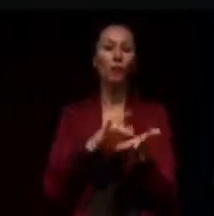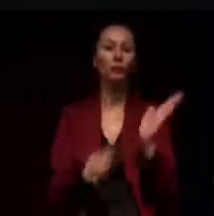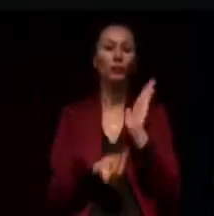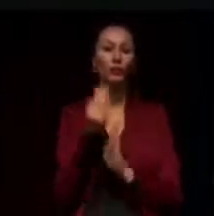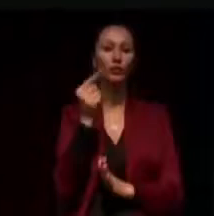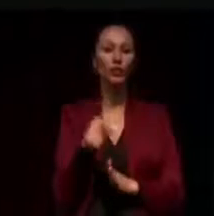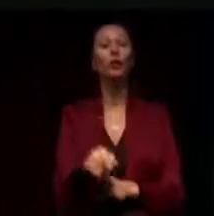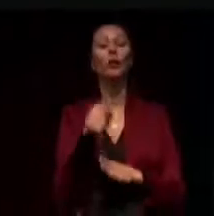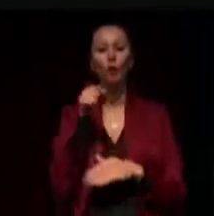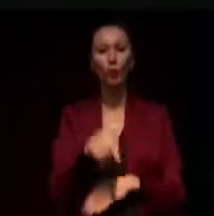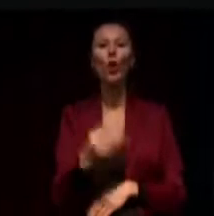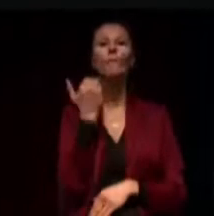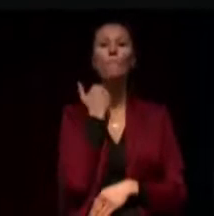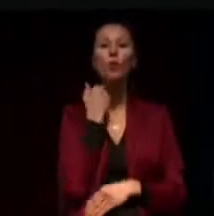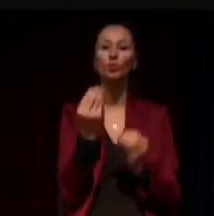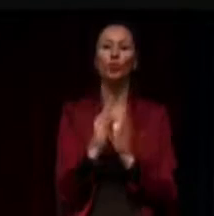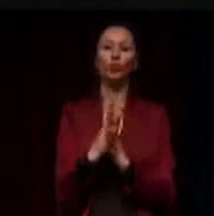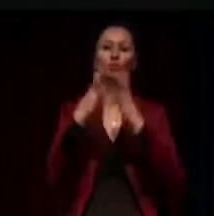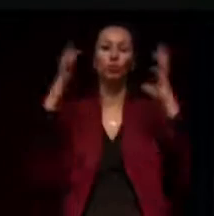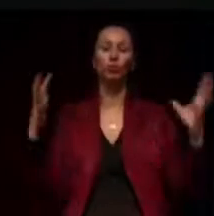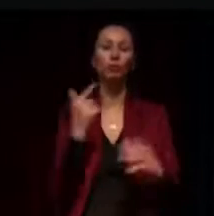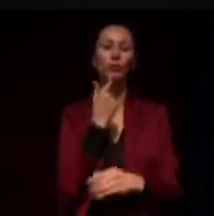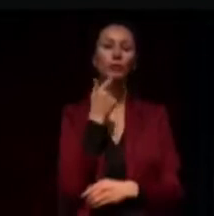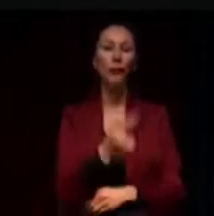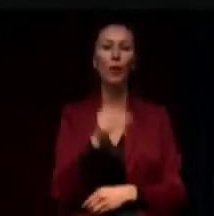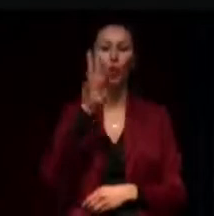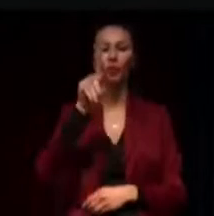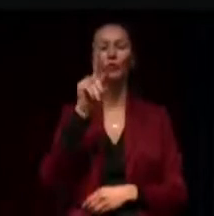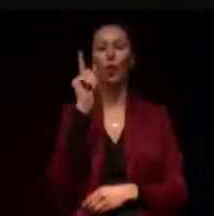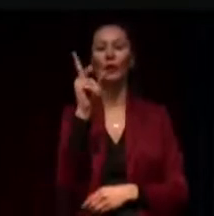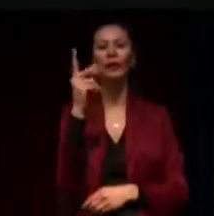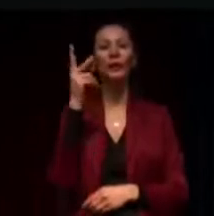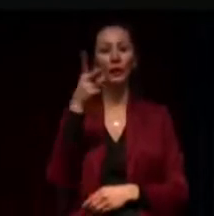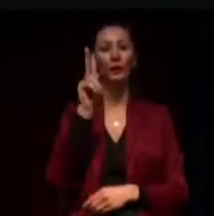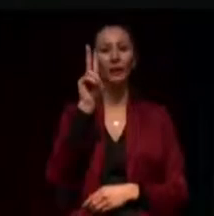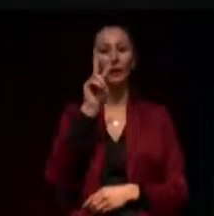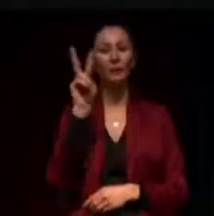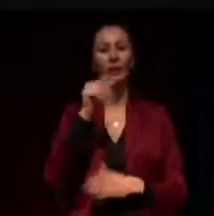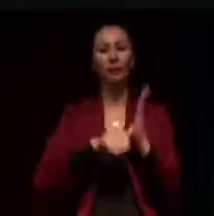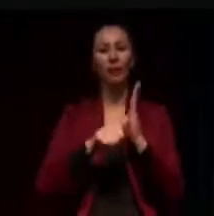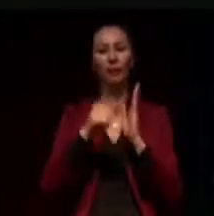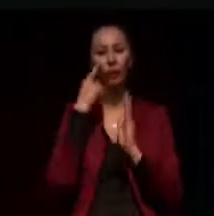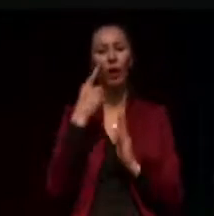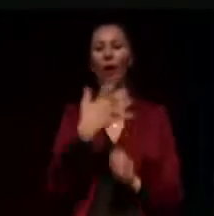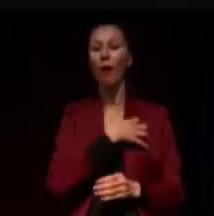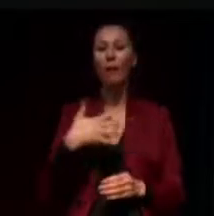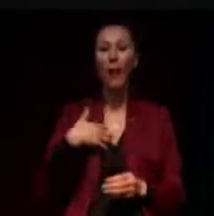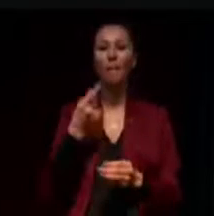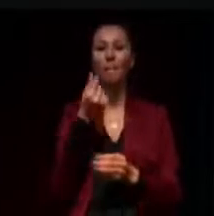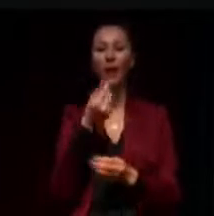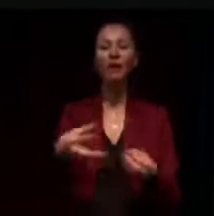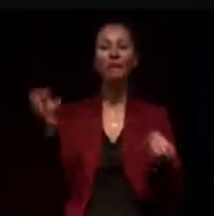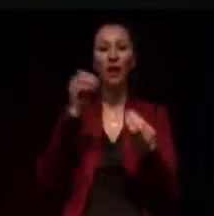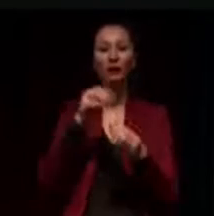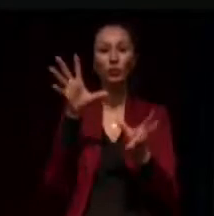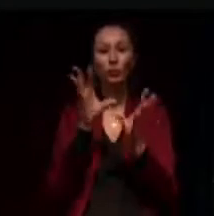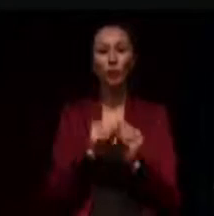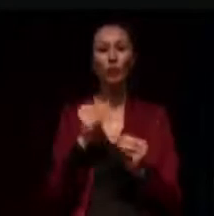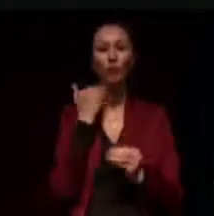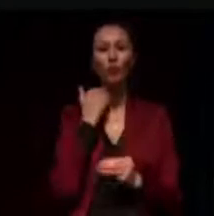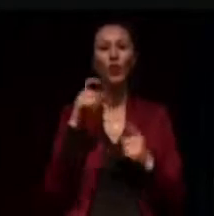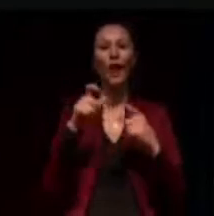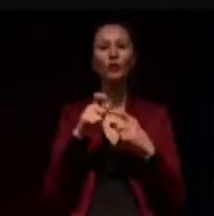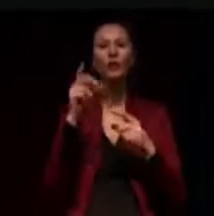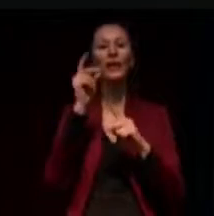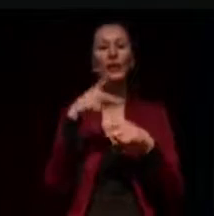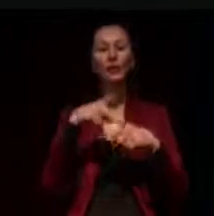çıkarmaktadır. Bu da borcun büyüdüğünü gösterir. 31.12.20 tarihi itibariyle ana para ve faiz toplam borcumuz